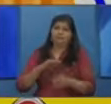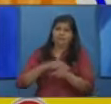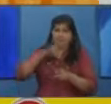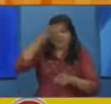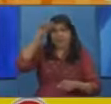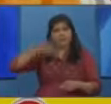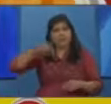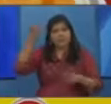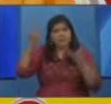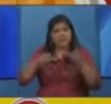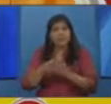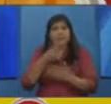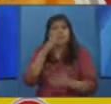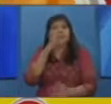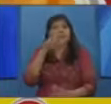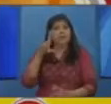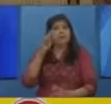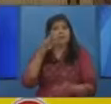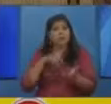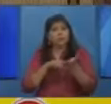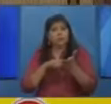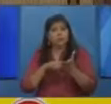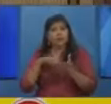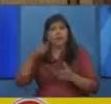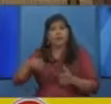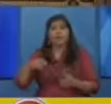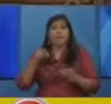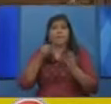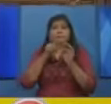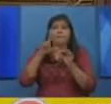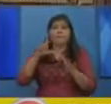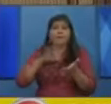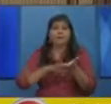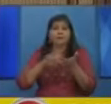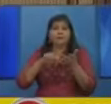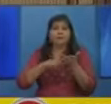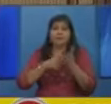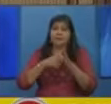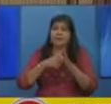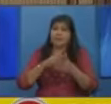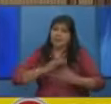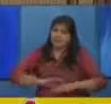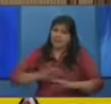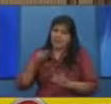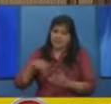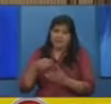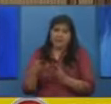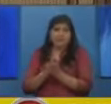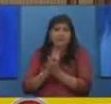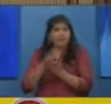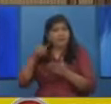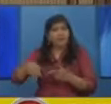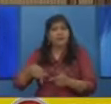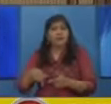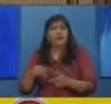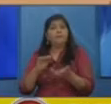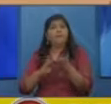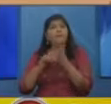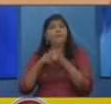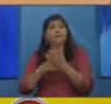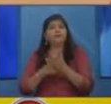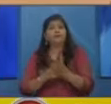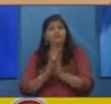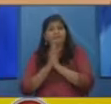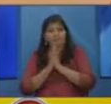देशवासियों, 31 अक्टूबर को हम वाल्मीकि जयंती भी मनाएंगे। मैं महर्षि वाल्मीकि को